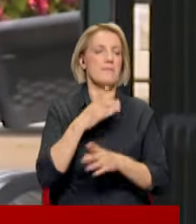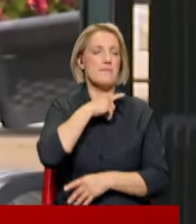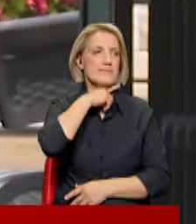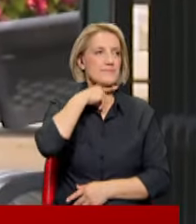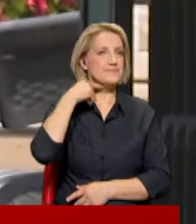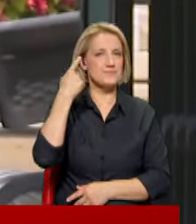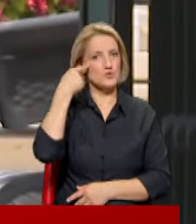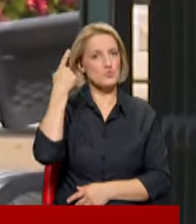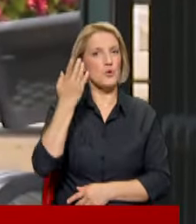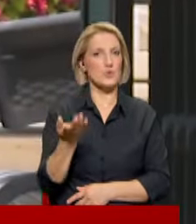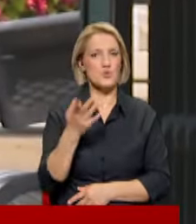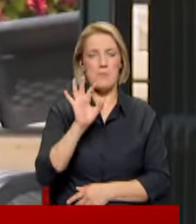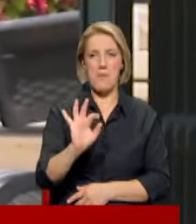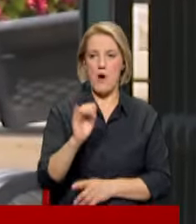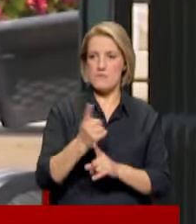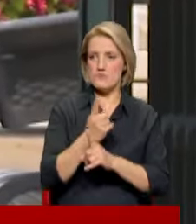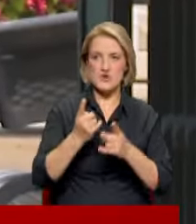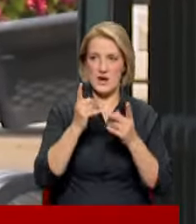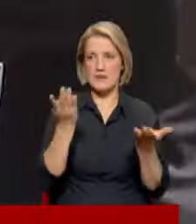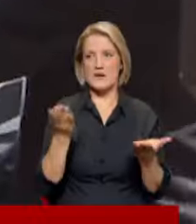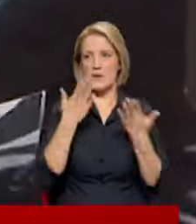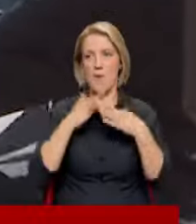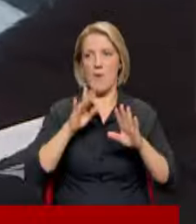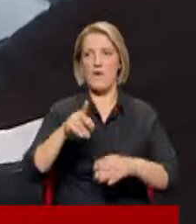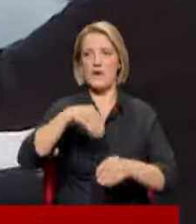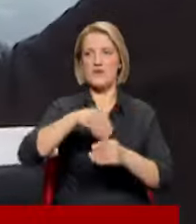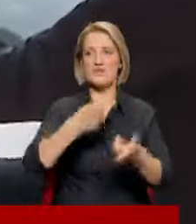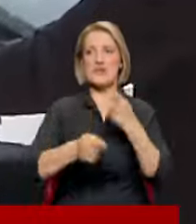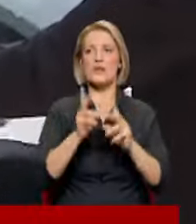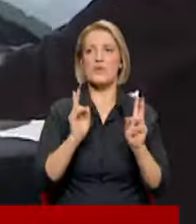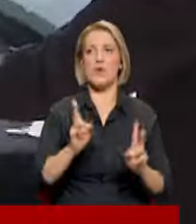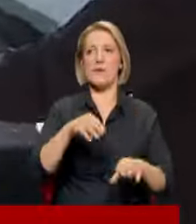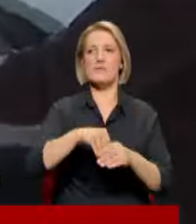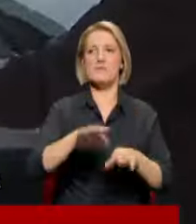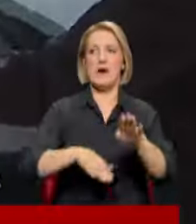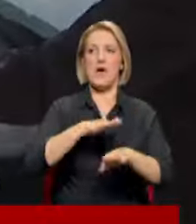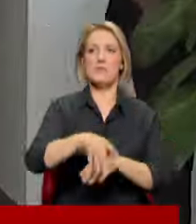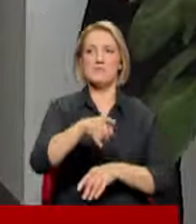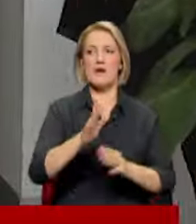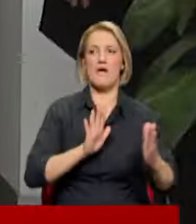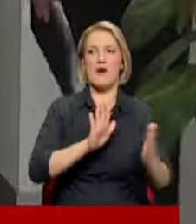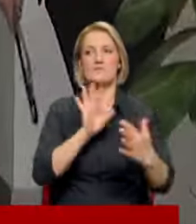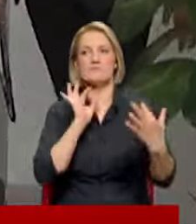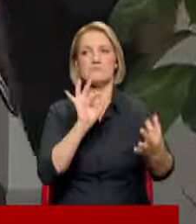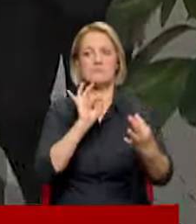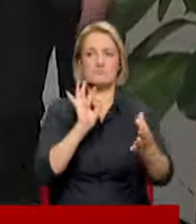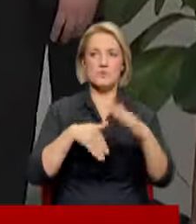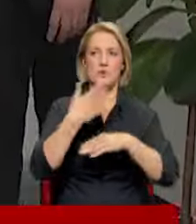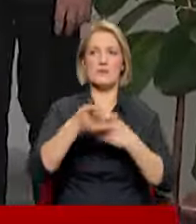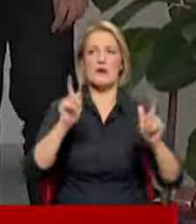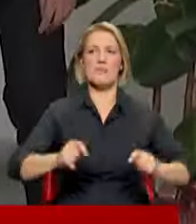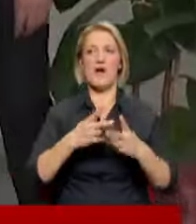asla düşünmüyoruz. Böyle bir şey de söz konusu değil. İç siyasette normalleşme adımları, karşılıklı temaslar sonrası